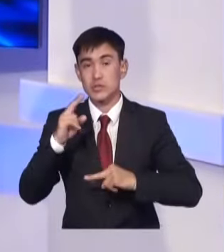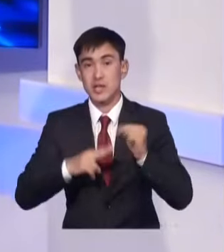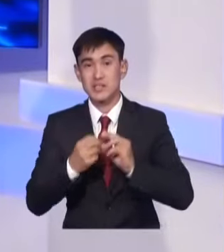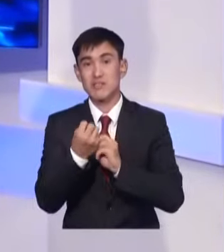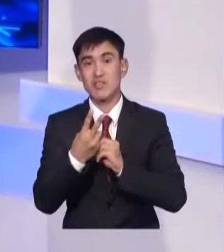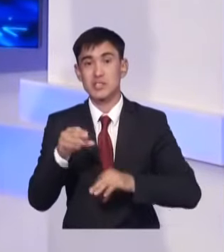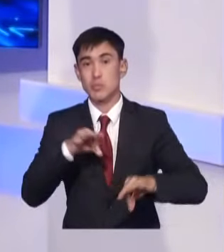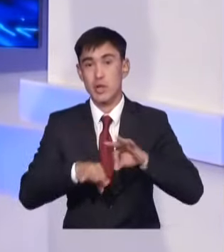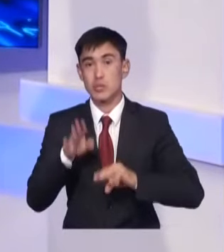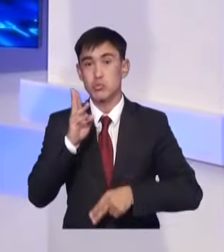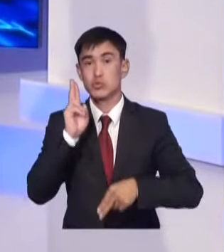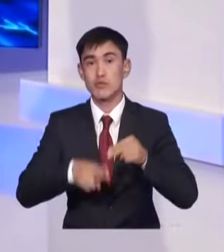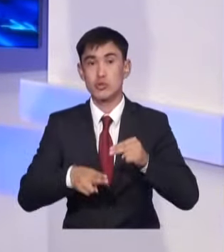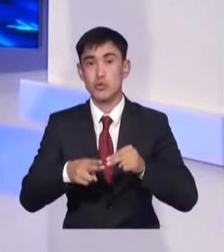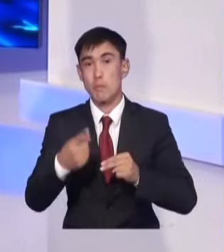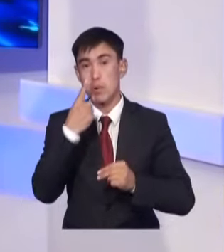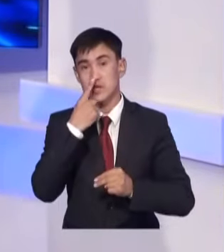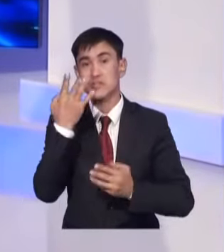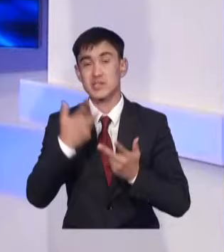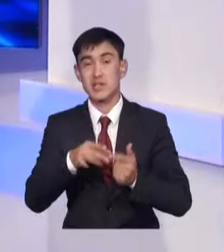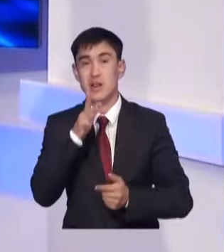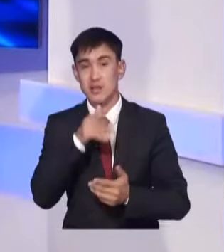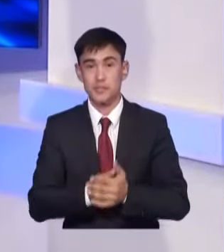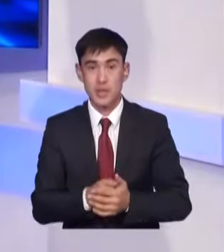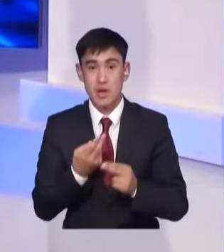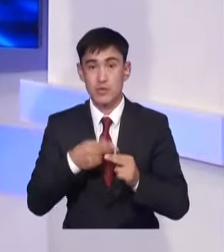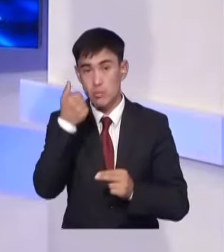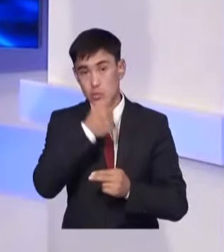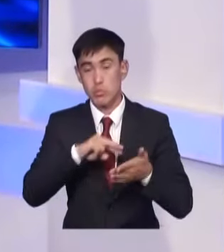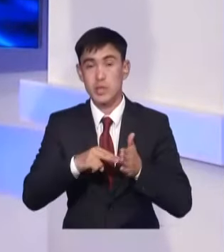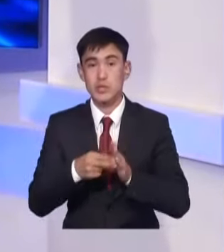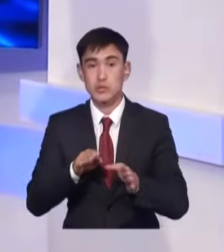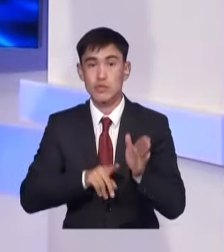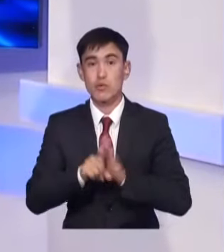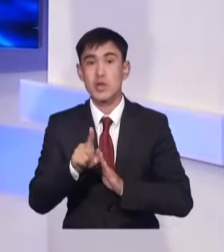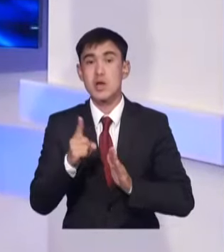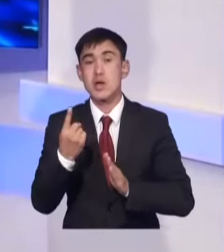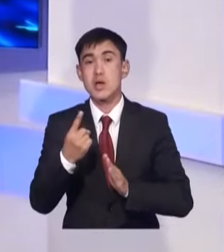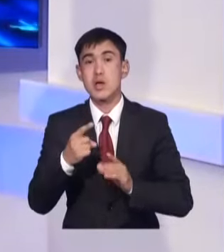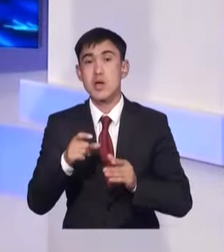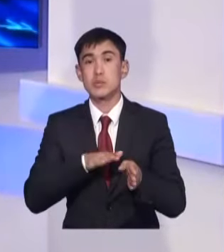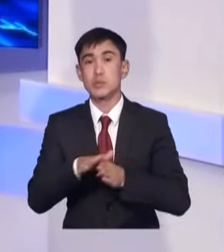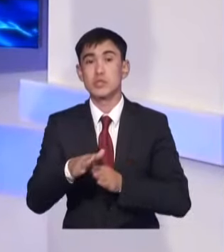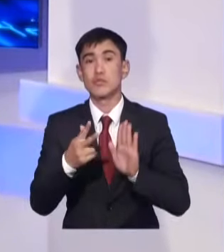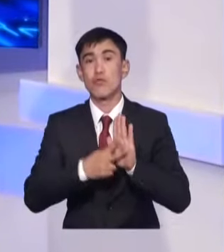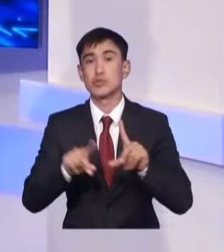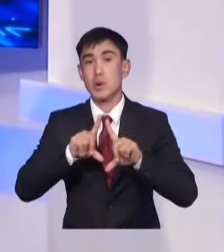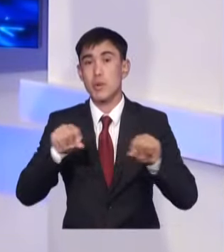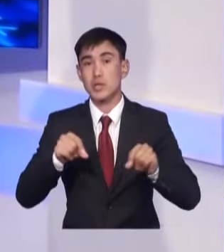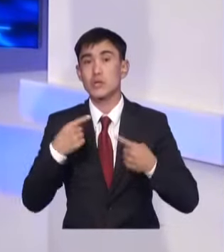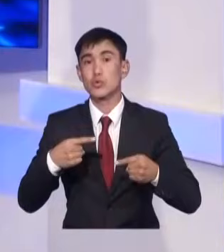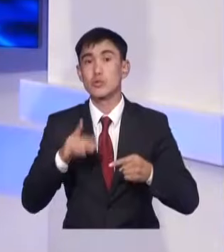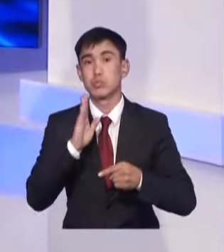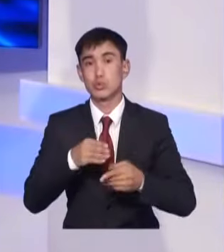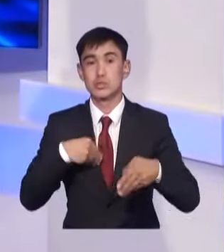12 проекта будет завершено уже ближайшие несколько лет в этом году планируется цию восьми объектов а